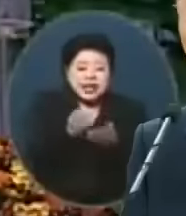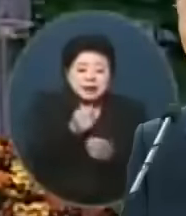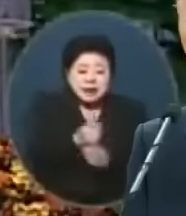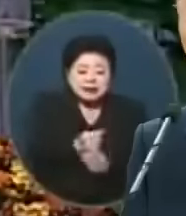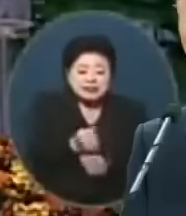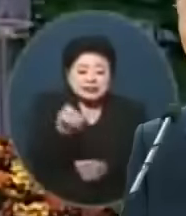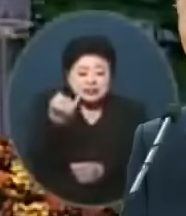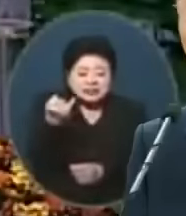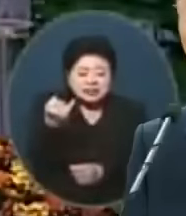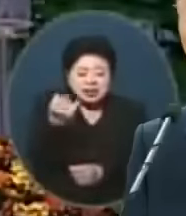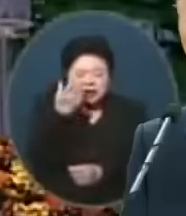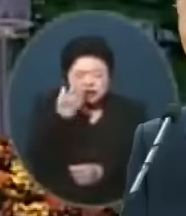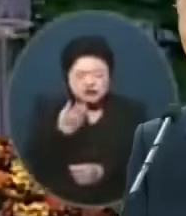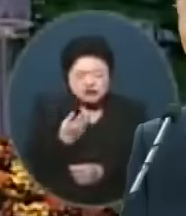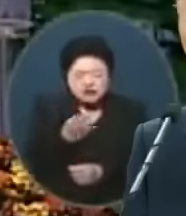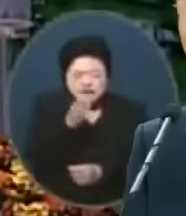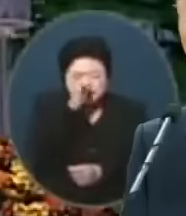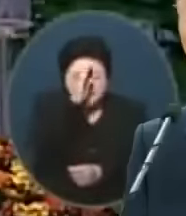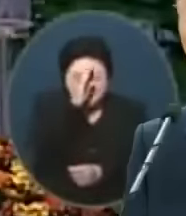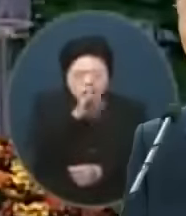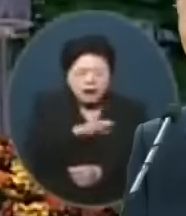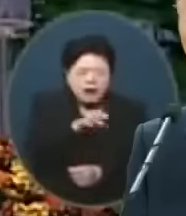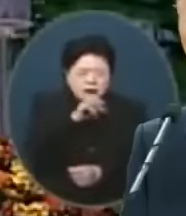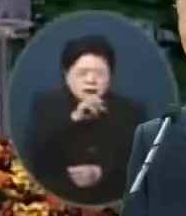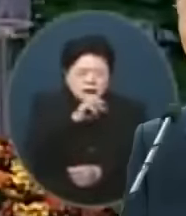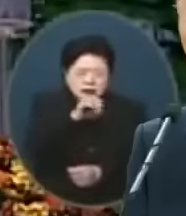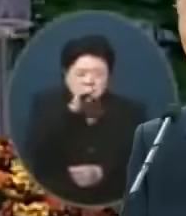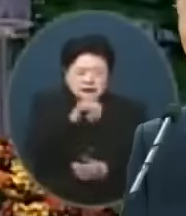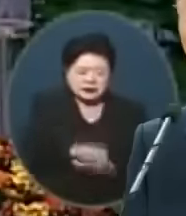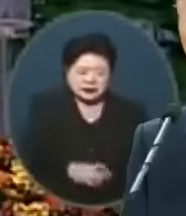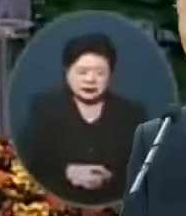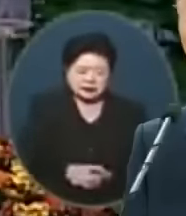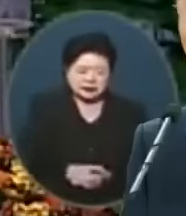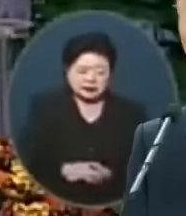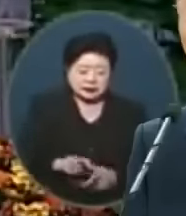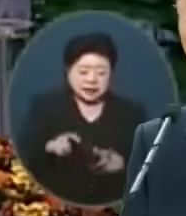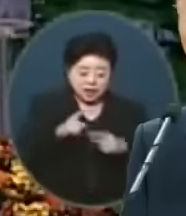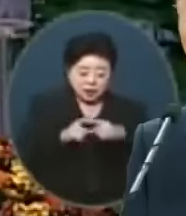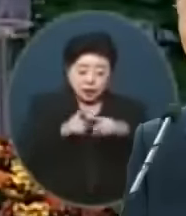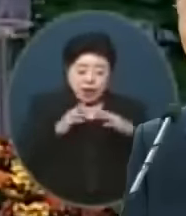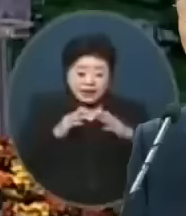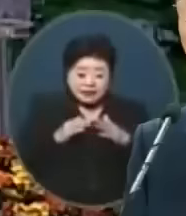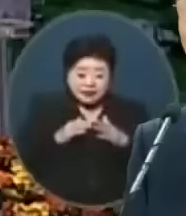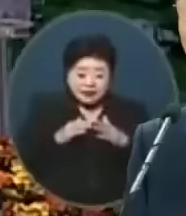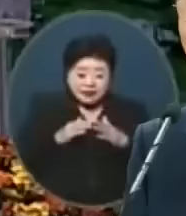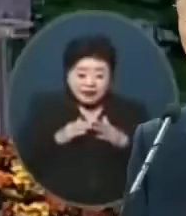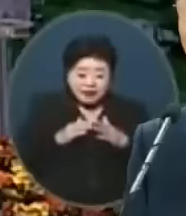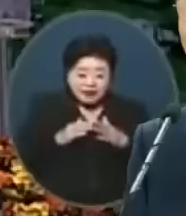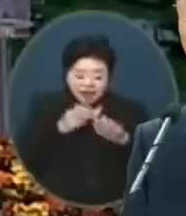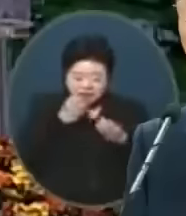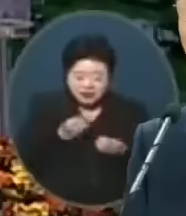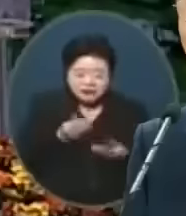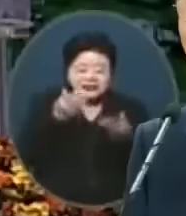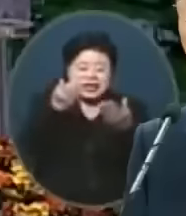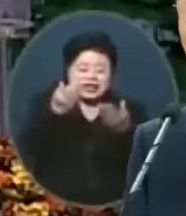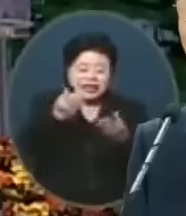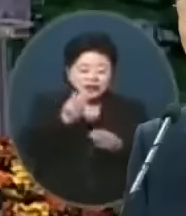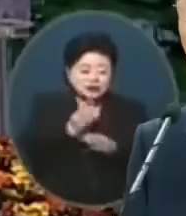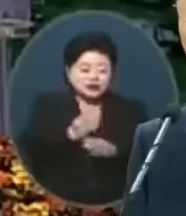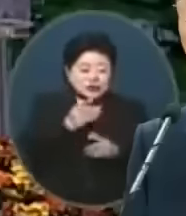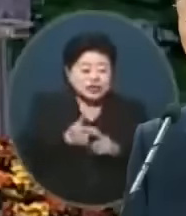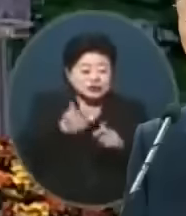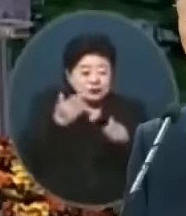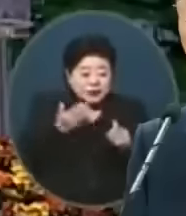늘 우울하고 불평하고 원망하는 삶을 살았습니다. 그런데 어느 날 교회에서 성만찬을 떼는 중